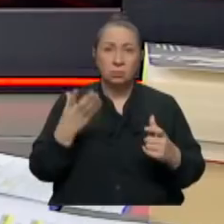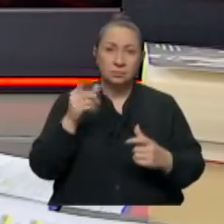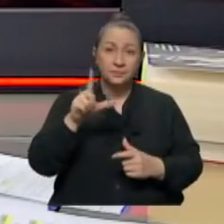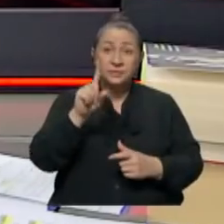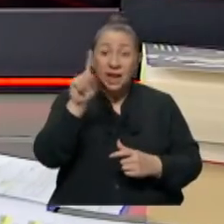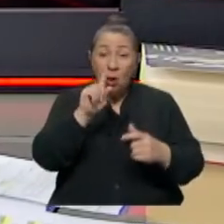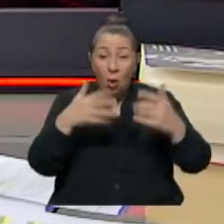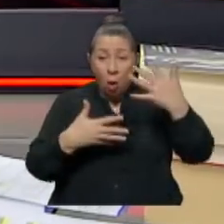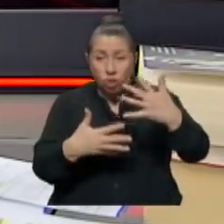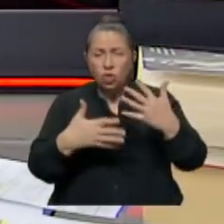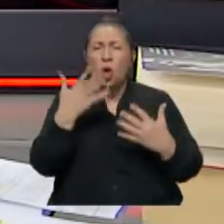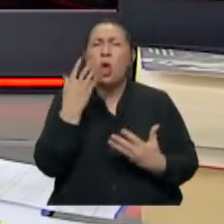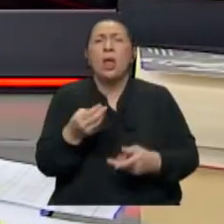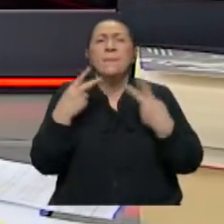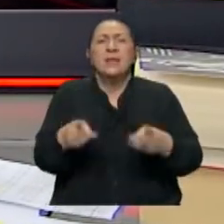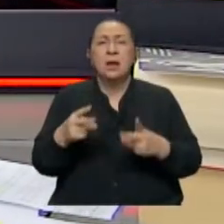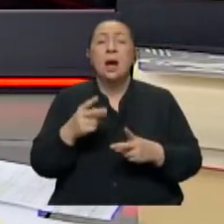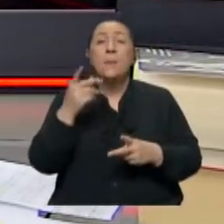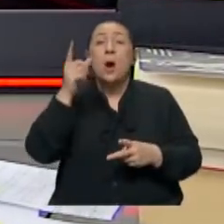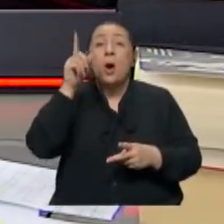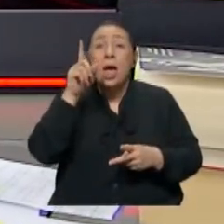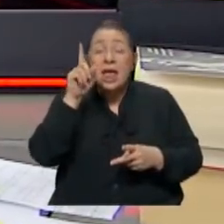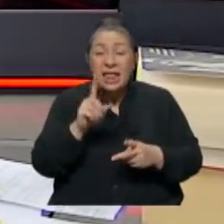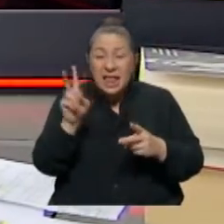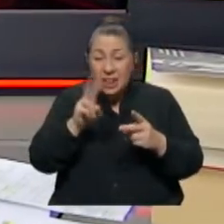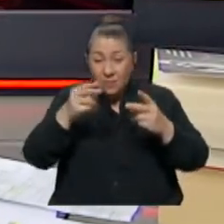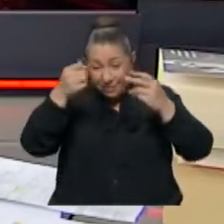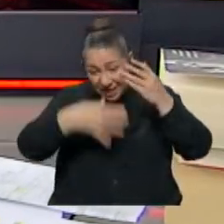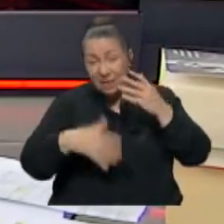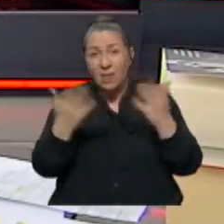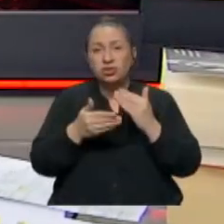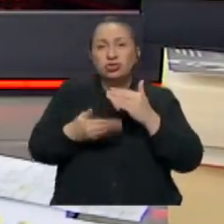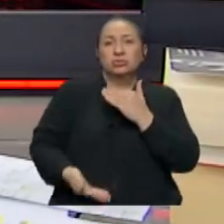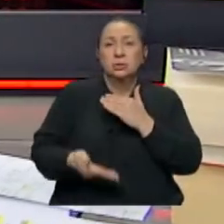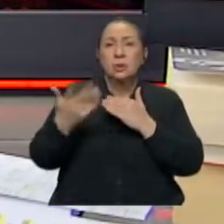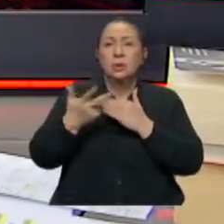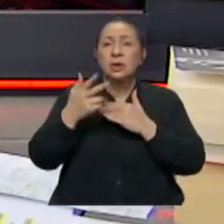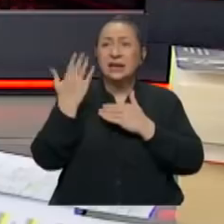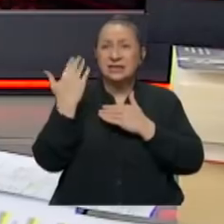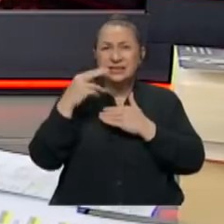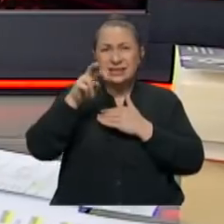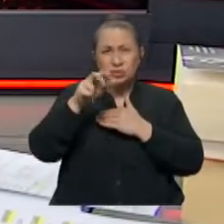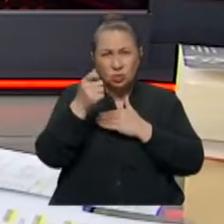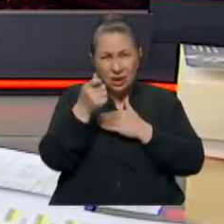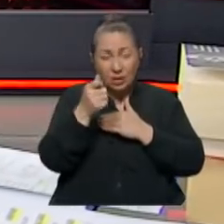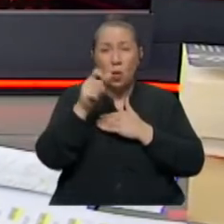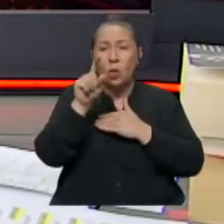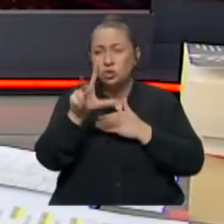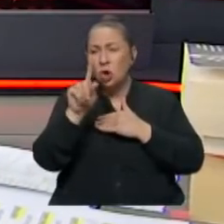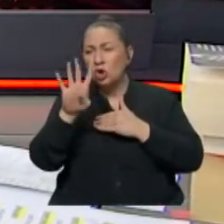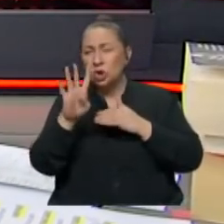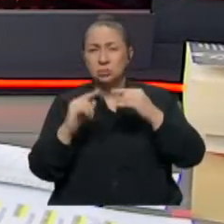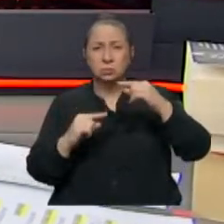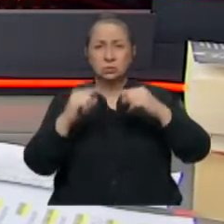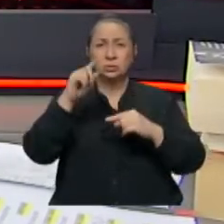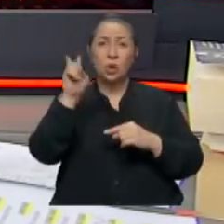ilk 10'a girmesi işten bile değildir ama ilk 20'nin bile dışına çıktı bu geçen zamanda sekiz buçuk liradan 14/13 lira